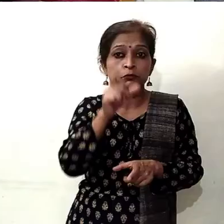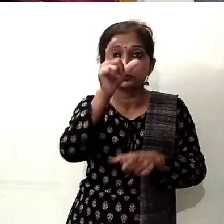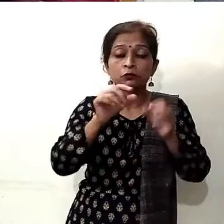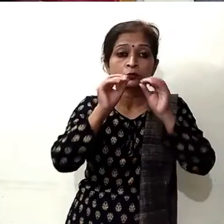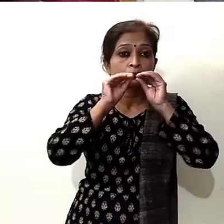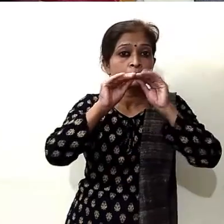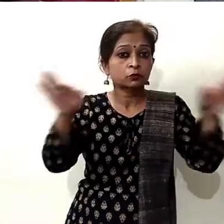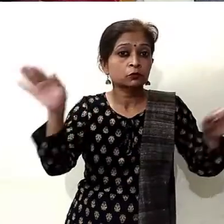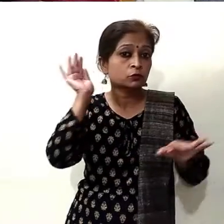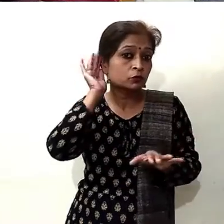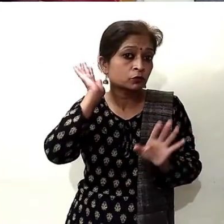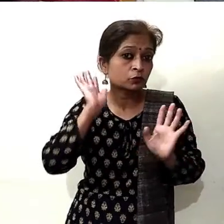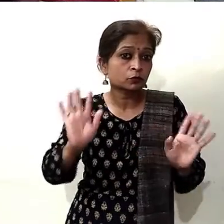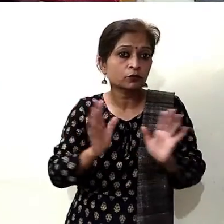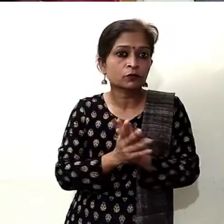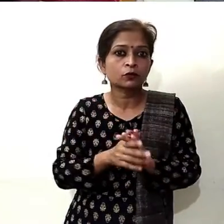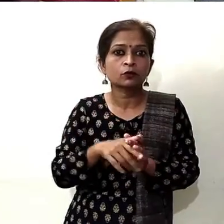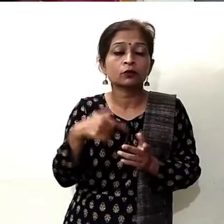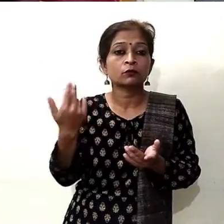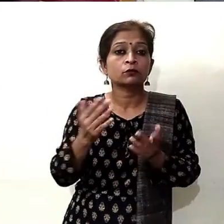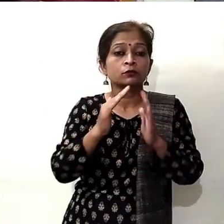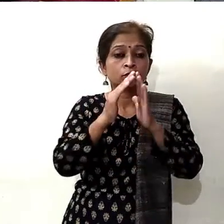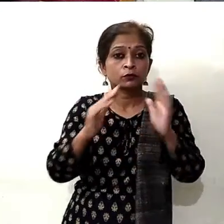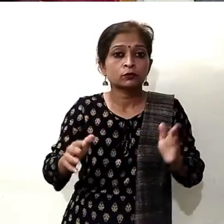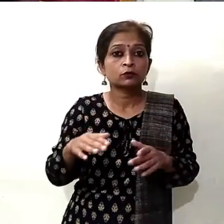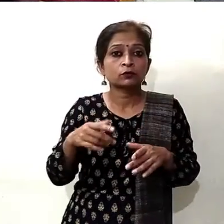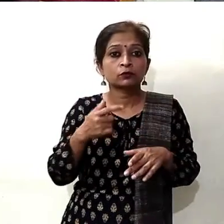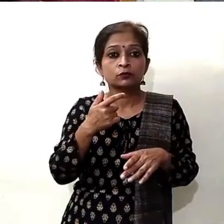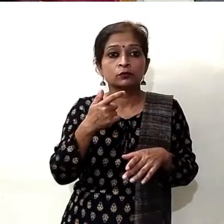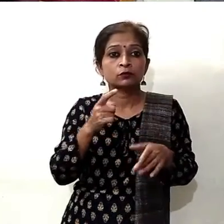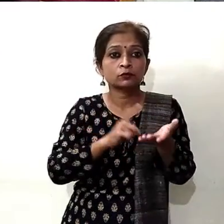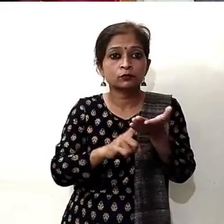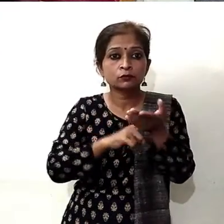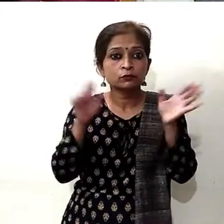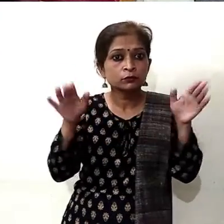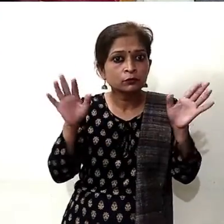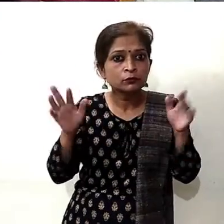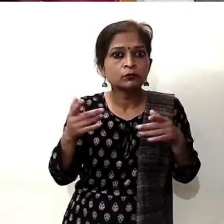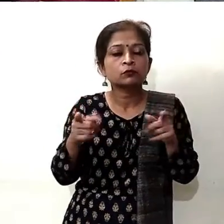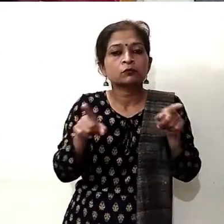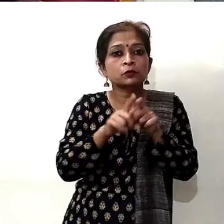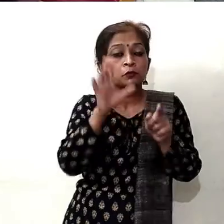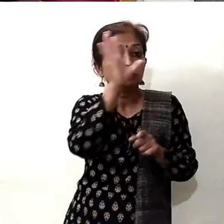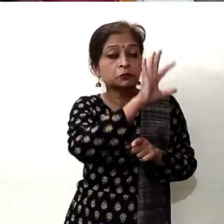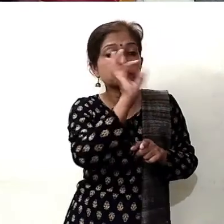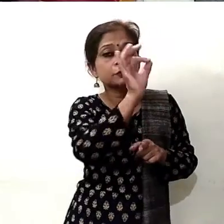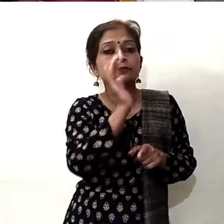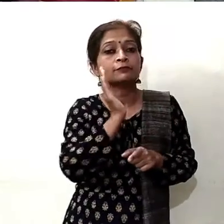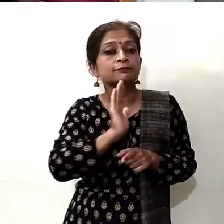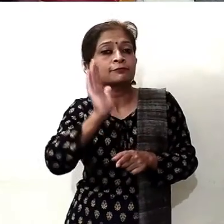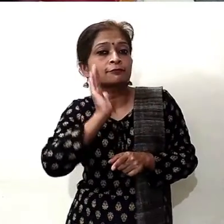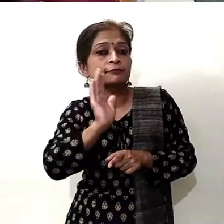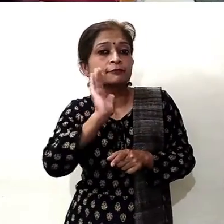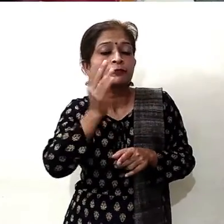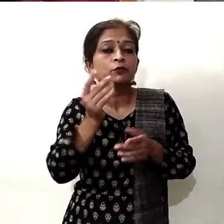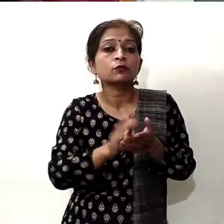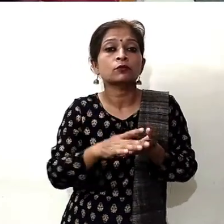कि घरों के तोते भी उनकी खूबसूरती की कविताएं गाया करते थे और कवि कविताएं लिखा करते